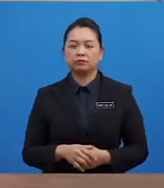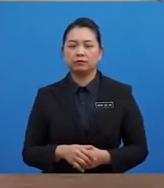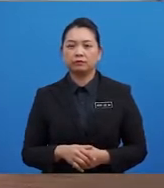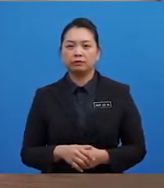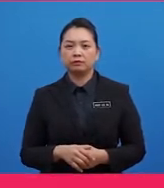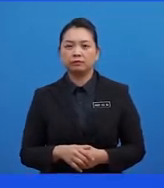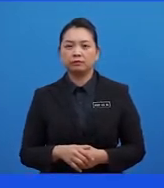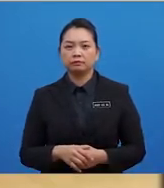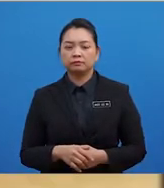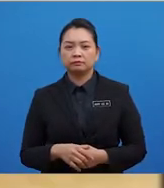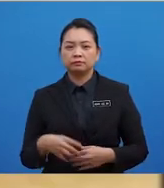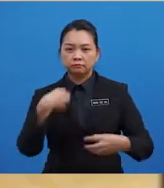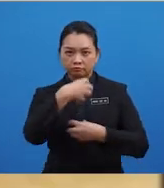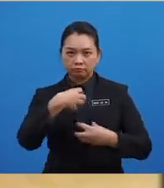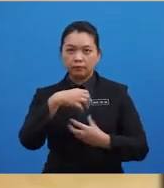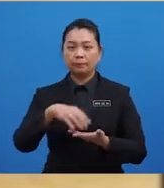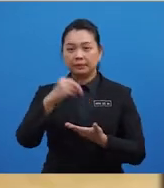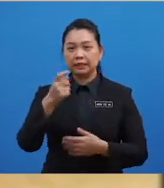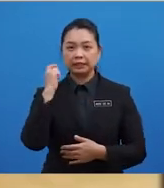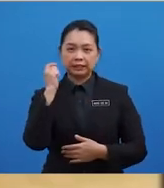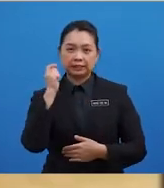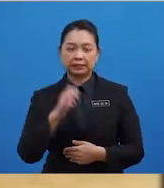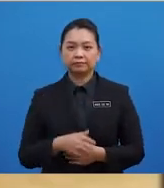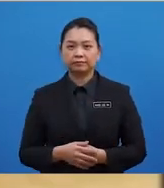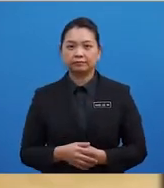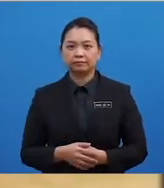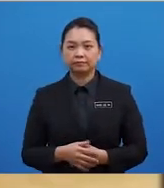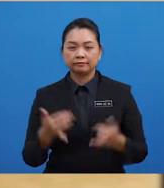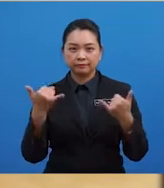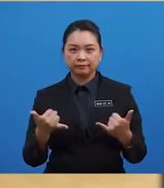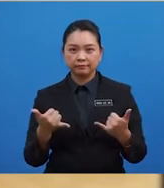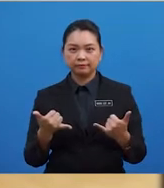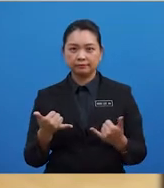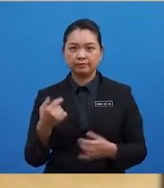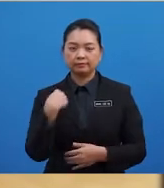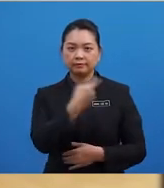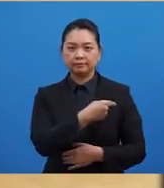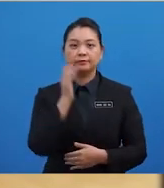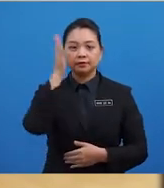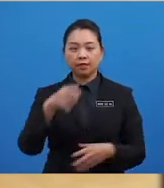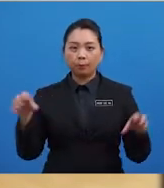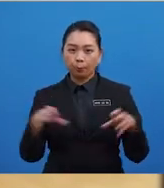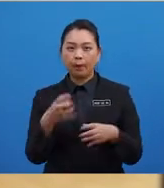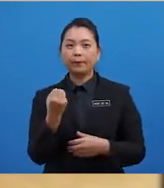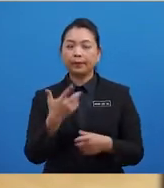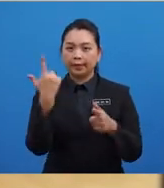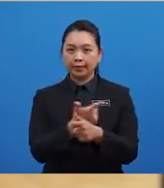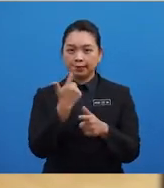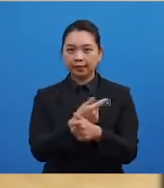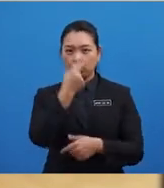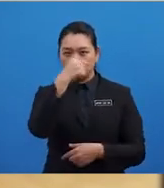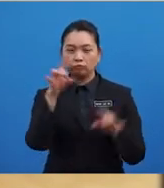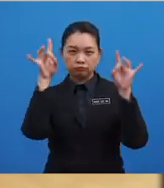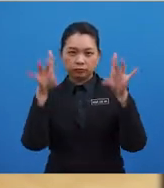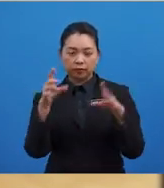Baiklah murid-murid, seronok tak pembelajaran kita sebentar tadi? Sekarang, kita akan buat beberapa latihan